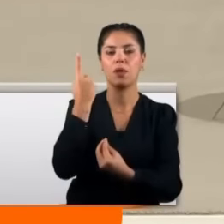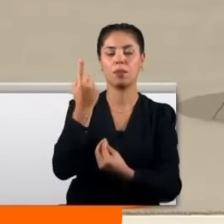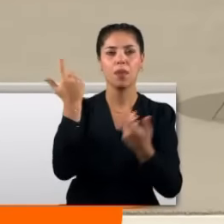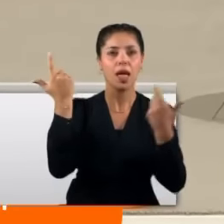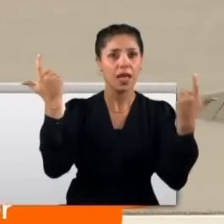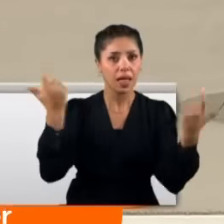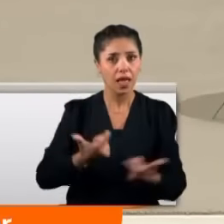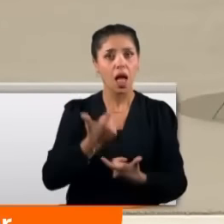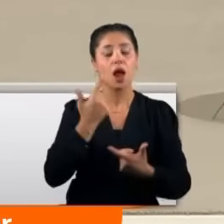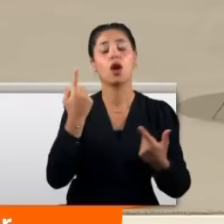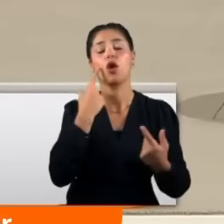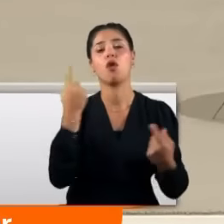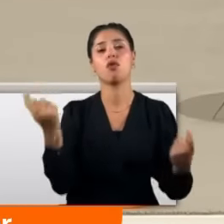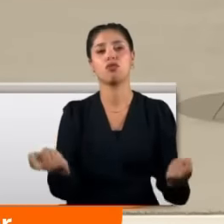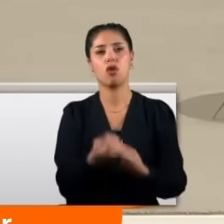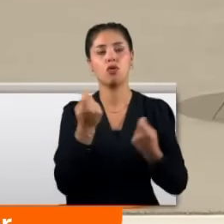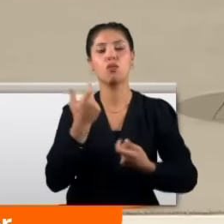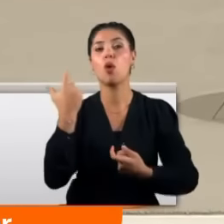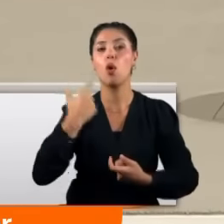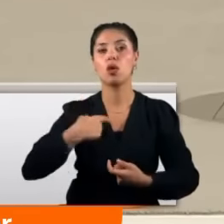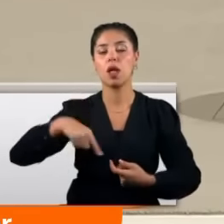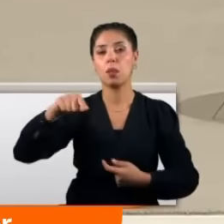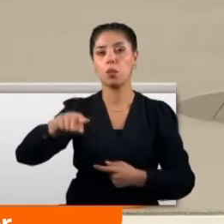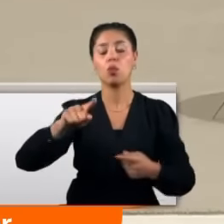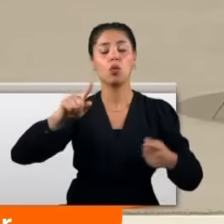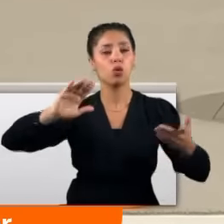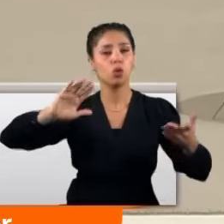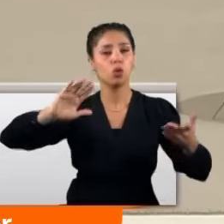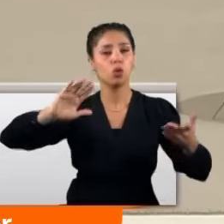atmosferde çalışması özellikle böyle bir dönemde elzemdir.